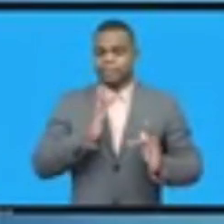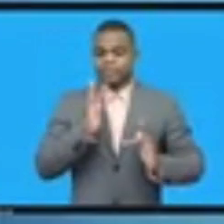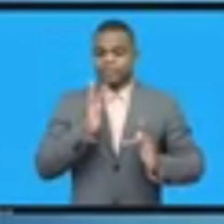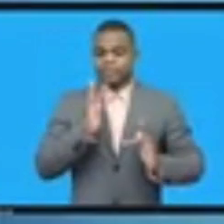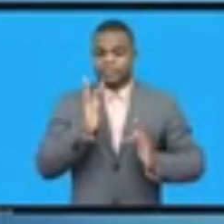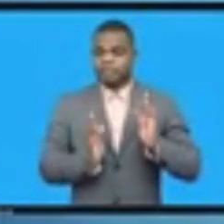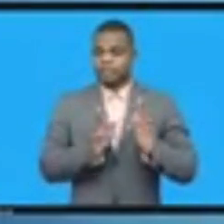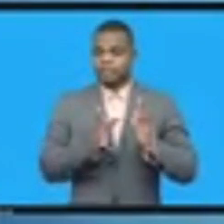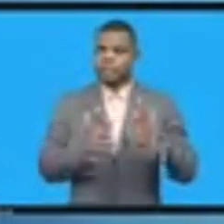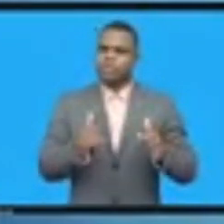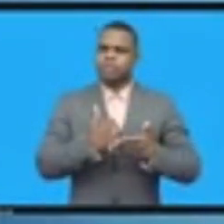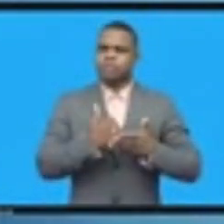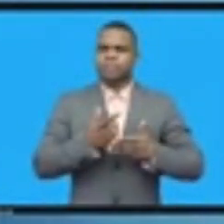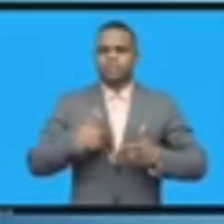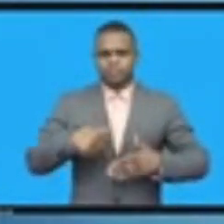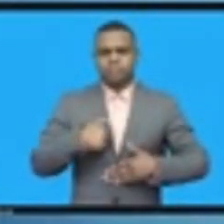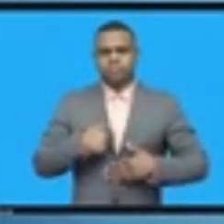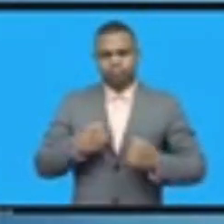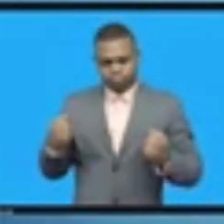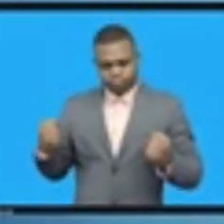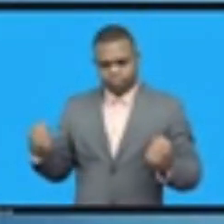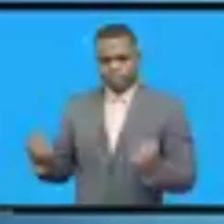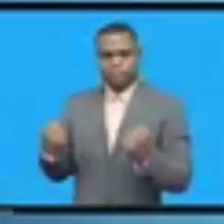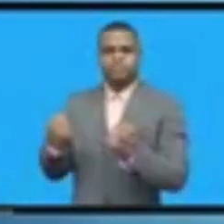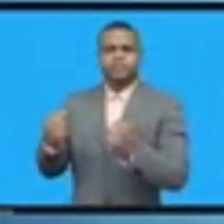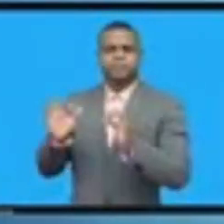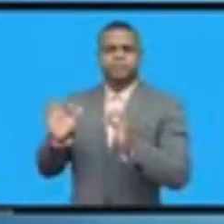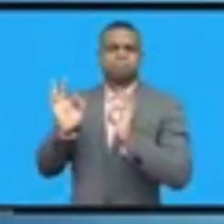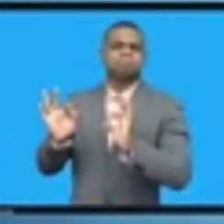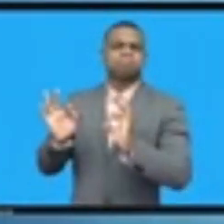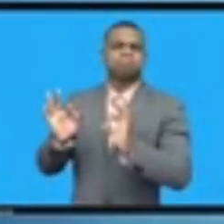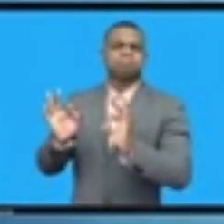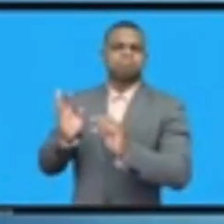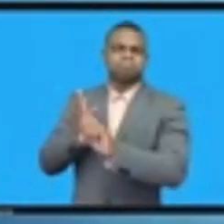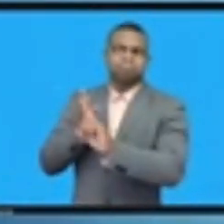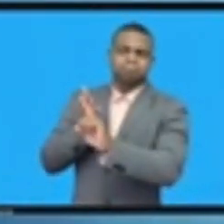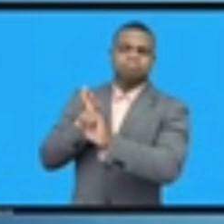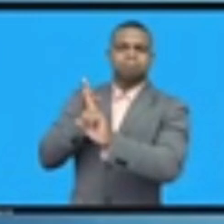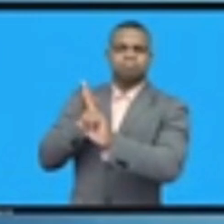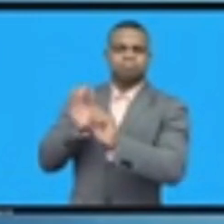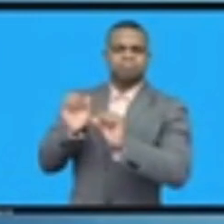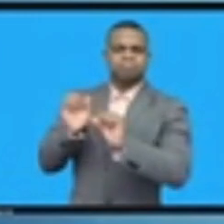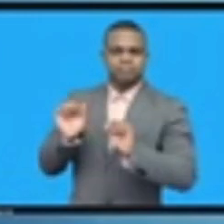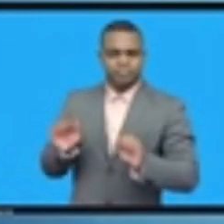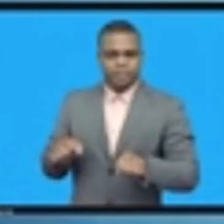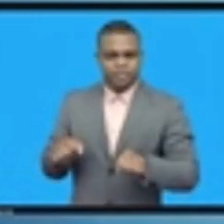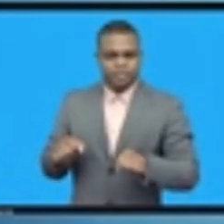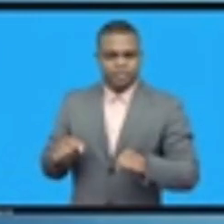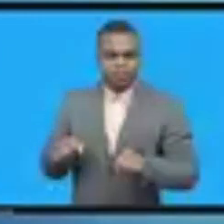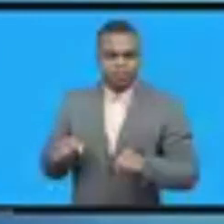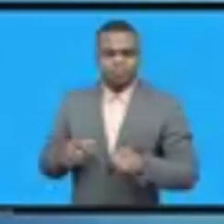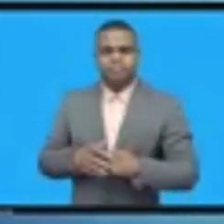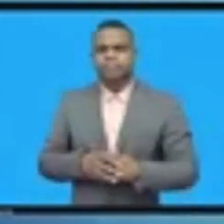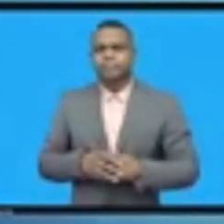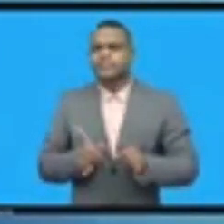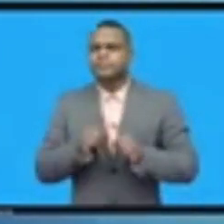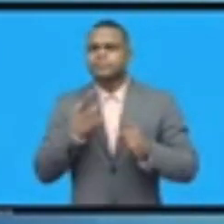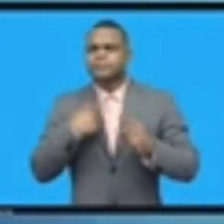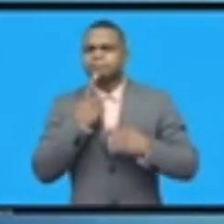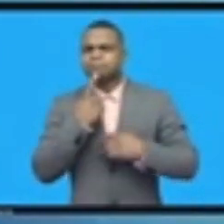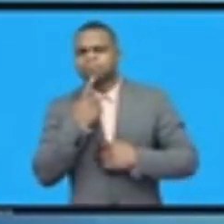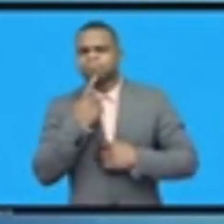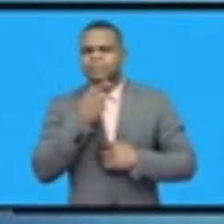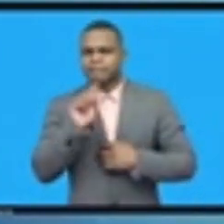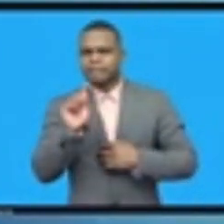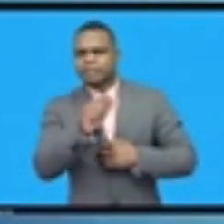我们要看看怎样去创造一个具有生产力的这样一个环境。全世界都在